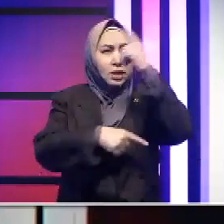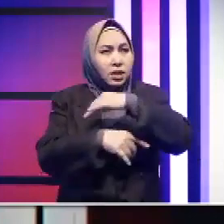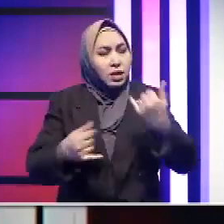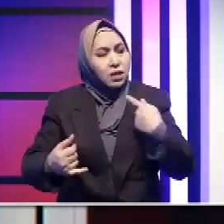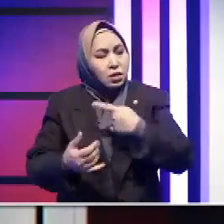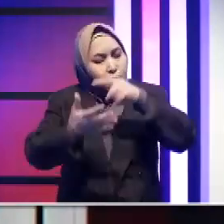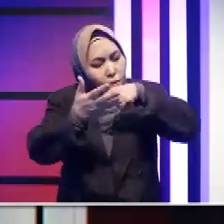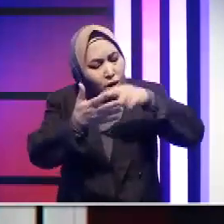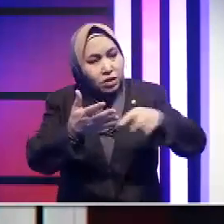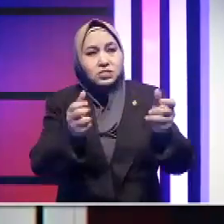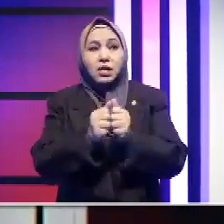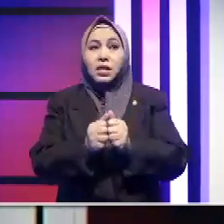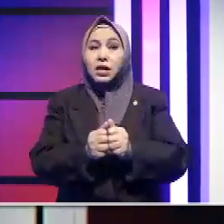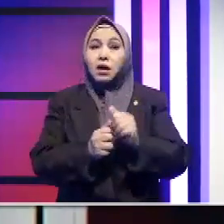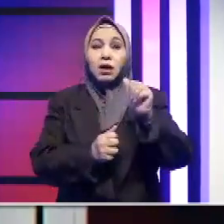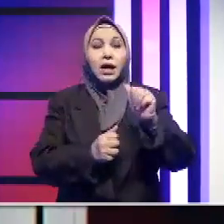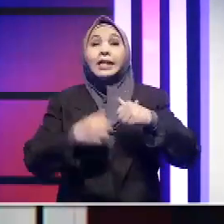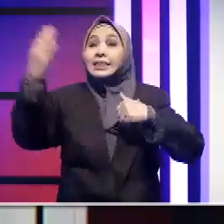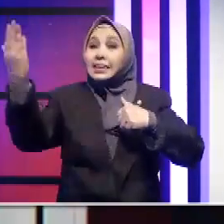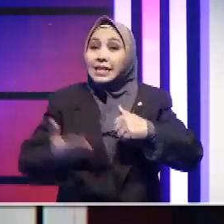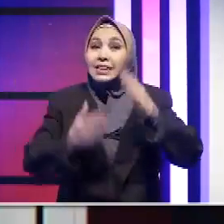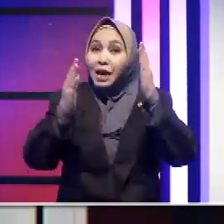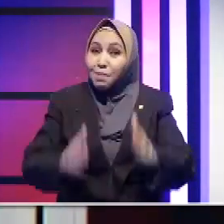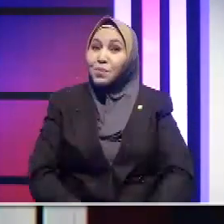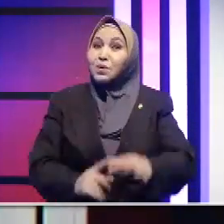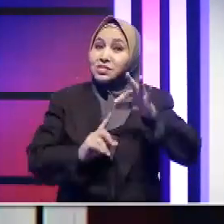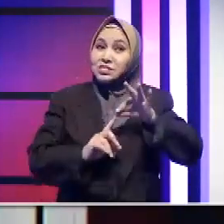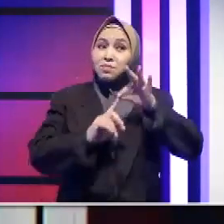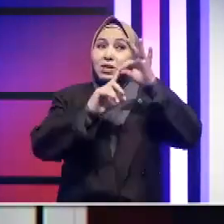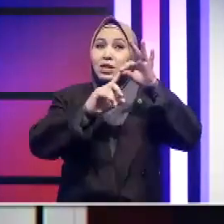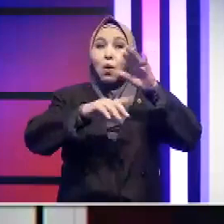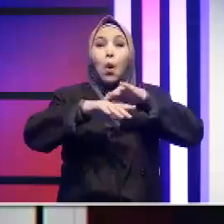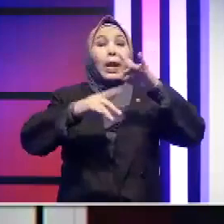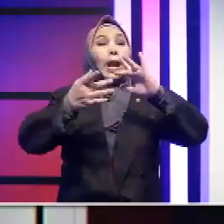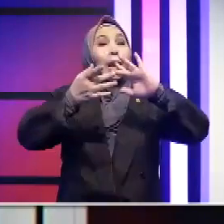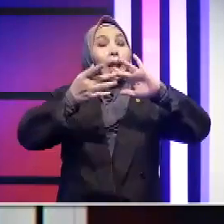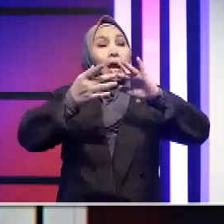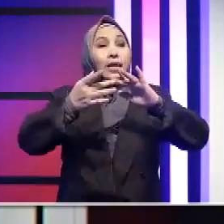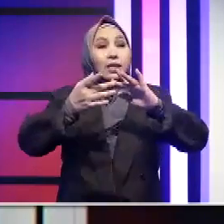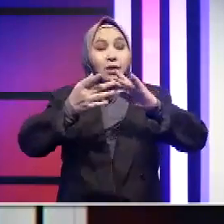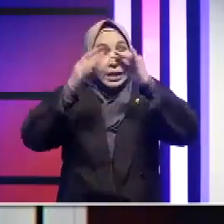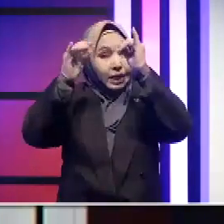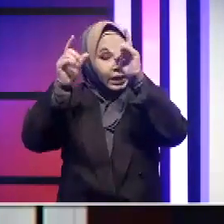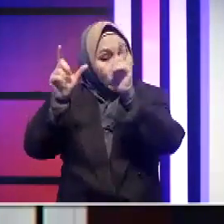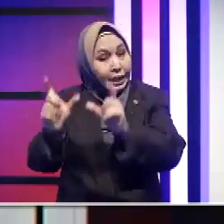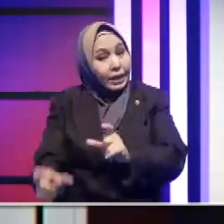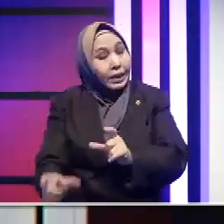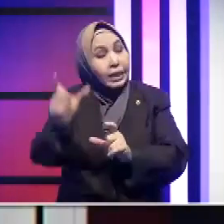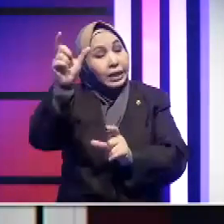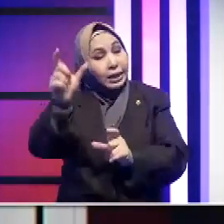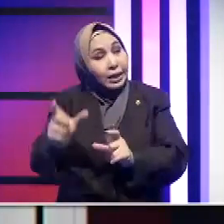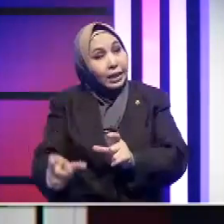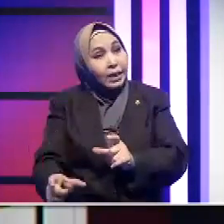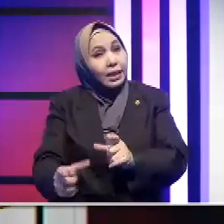mengulang kaji dengan ada tetamu istimewa khas yo Amo istimewa di online kita yaitu seorang individu daripada